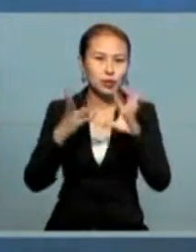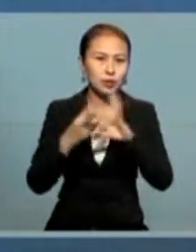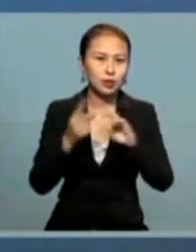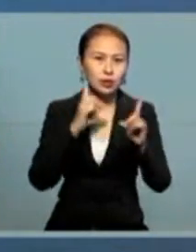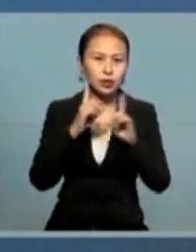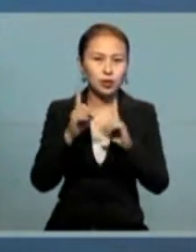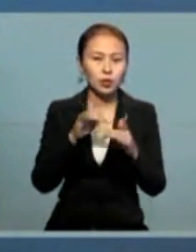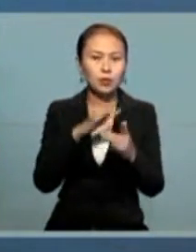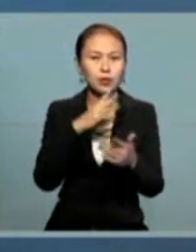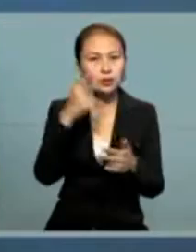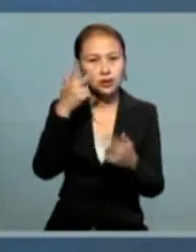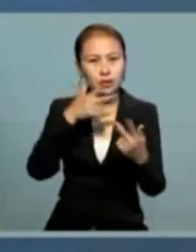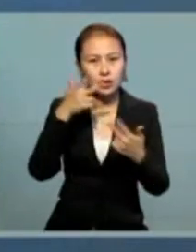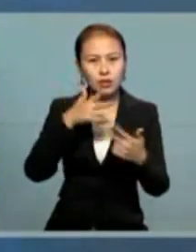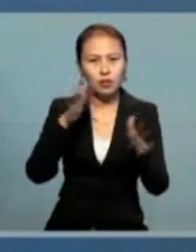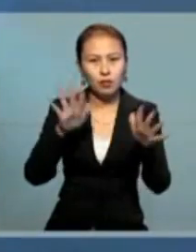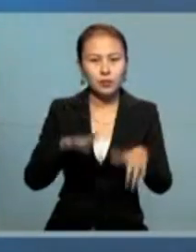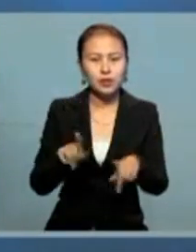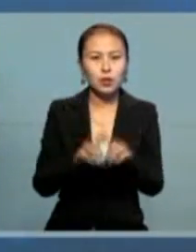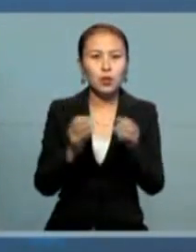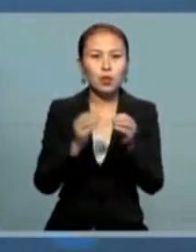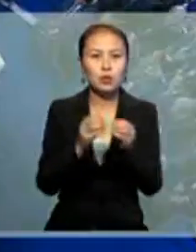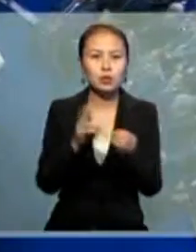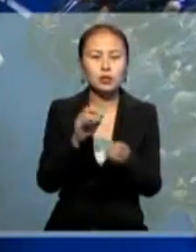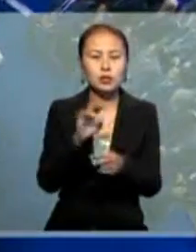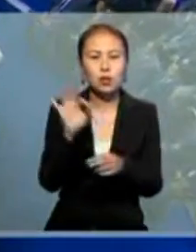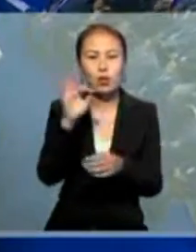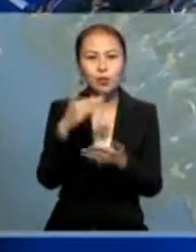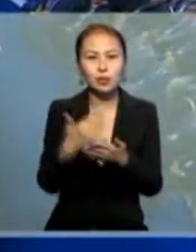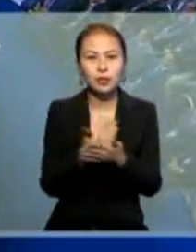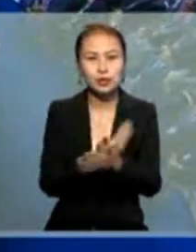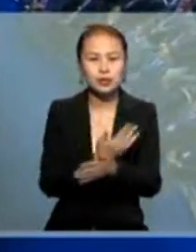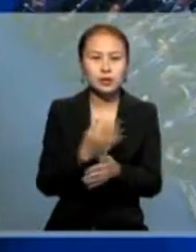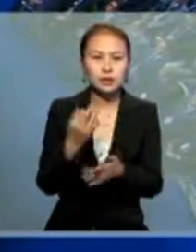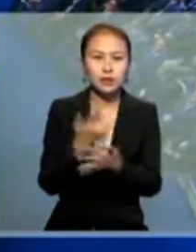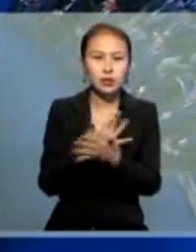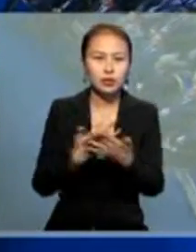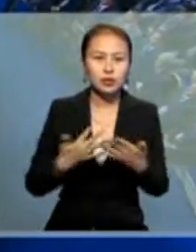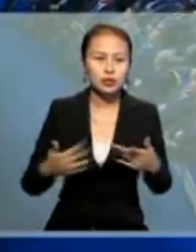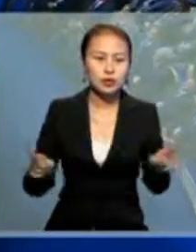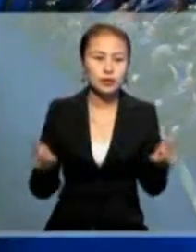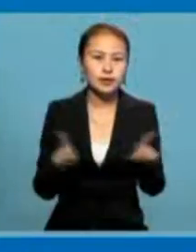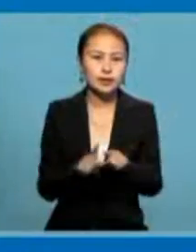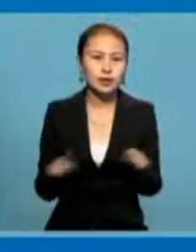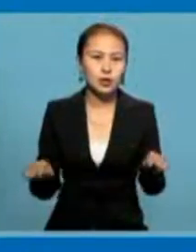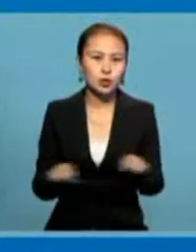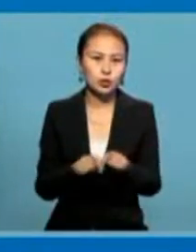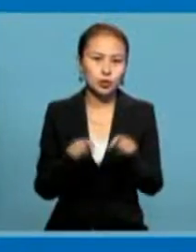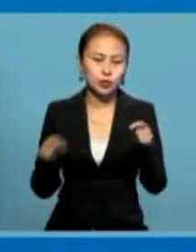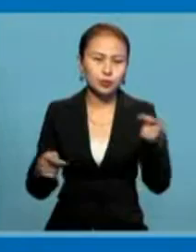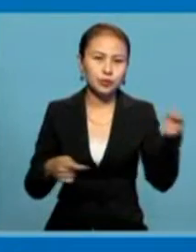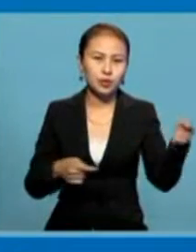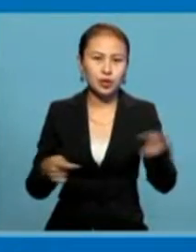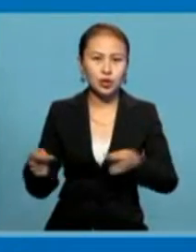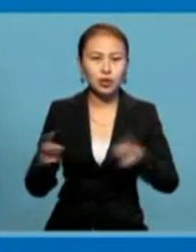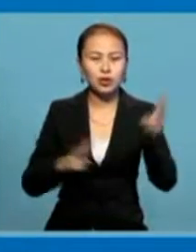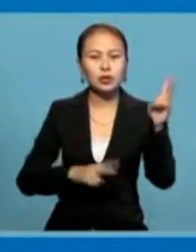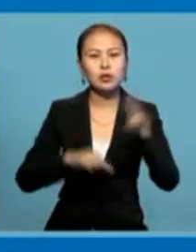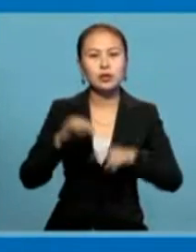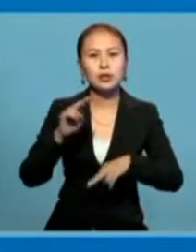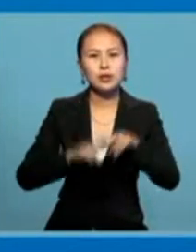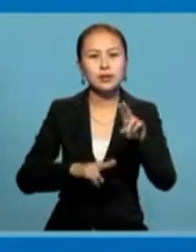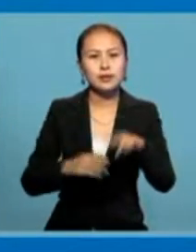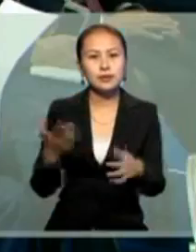қатысуымен жалпыұлттық телекөпір өтіп жатыр. Телекөпір аясында 10 жаңа индустриалды және инфрақұрылымдық нысандар іске қосылып, жүргізіліп